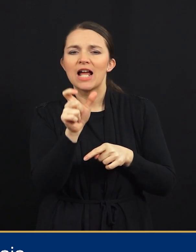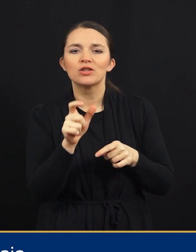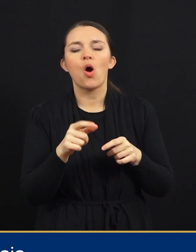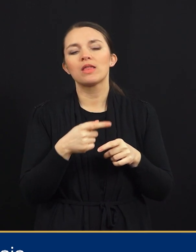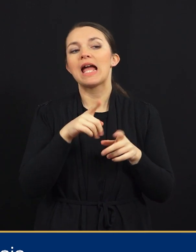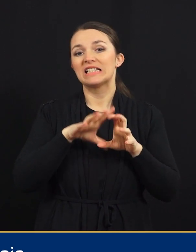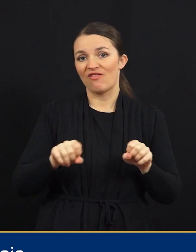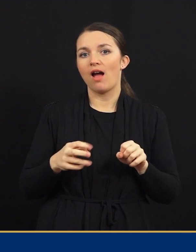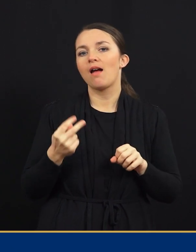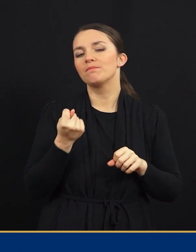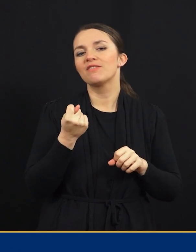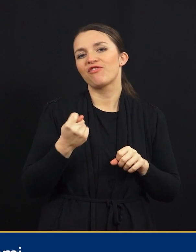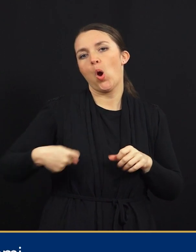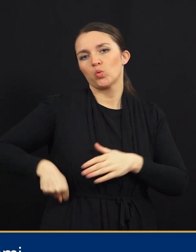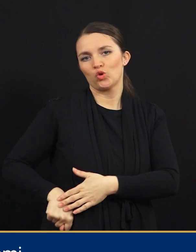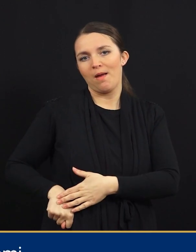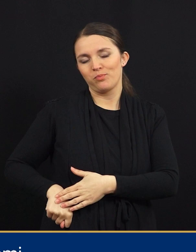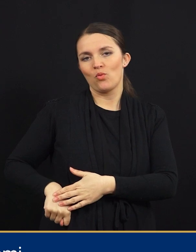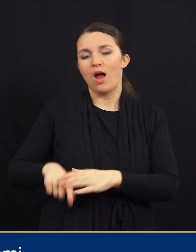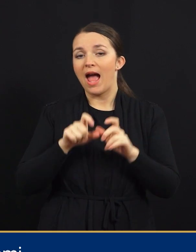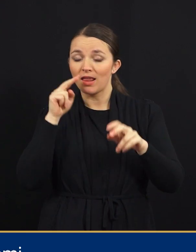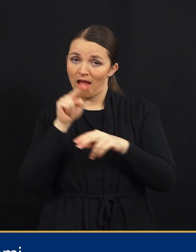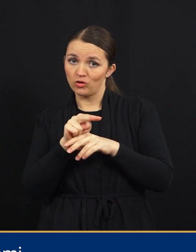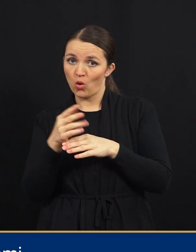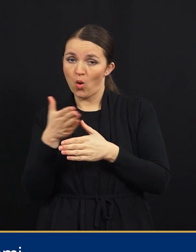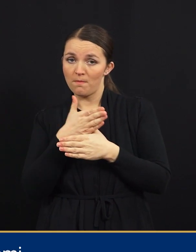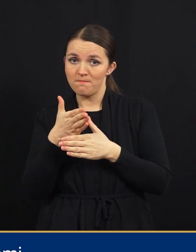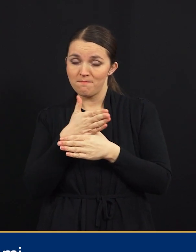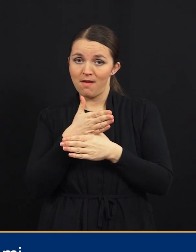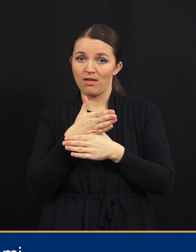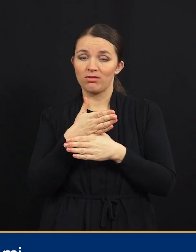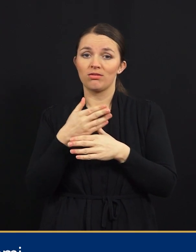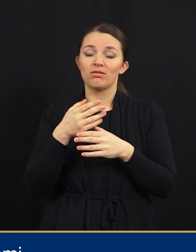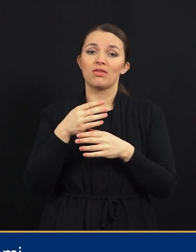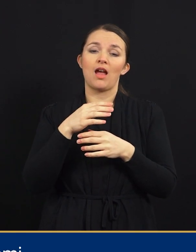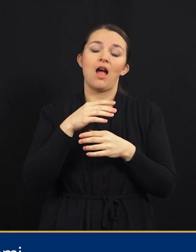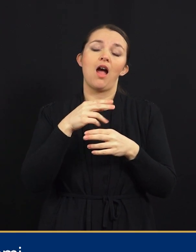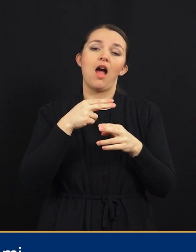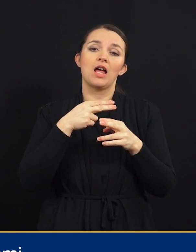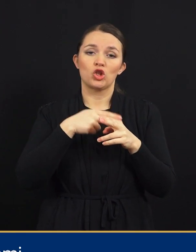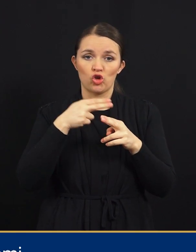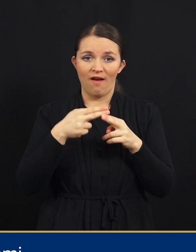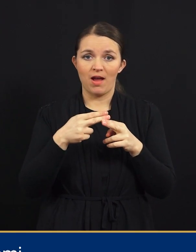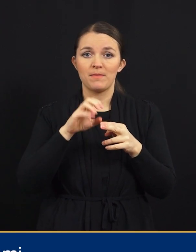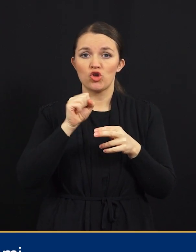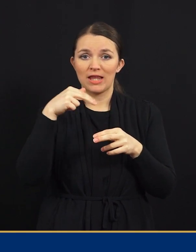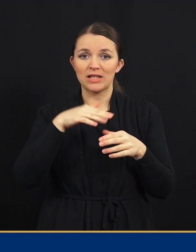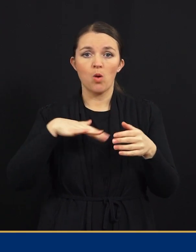figo v žepu, saj nadzor meja med državami šengenskega območja de facto ni